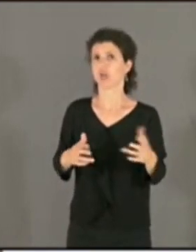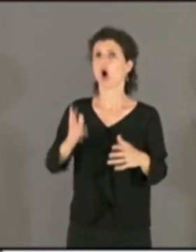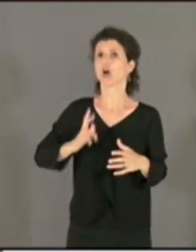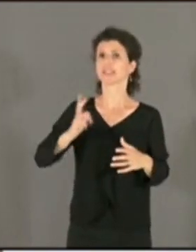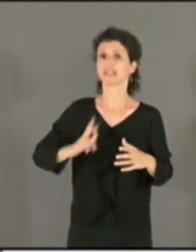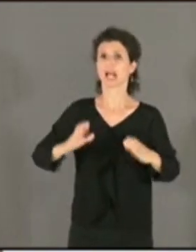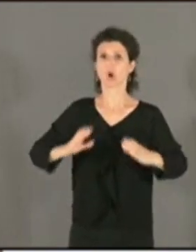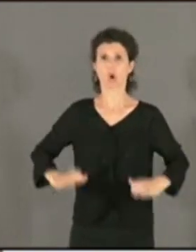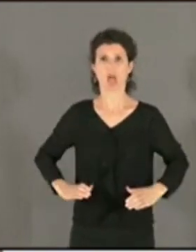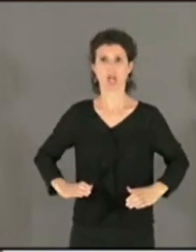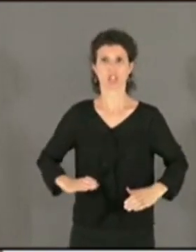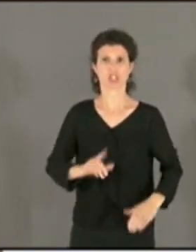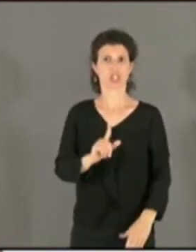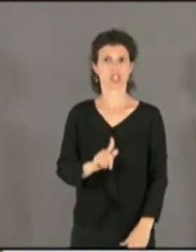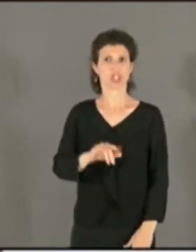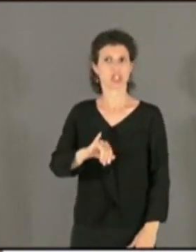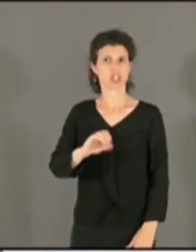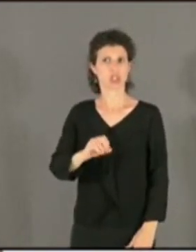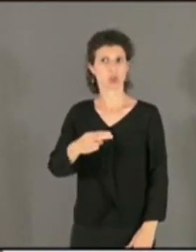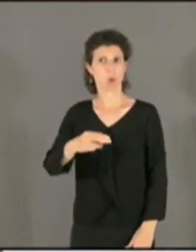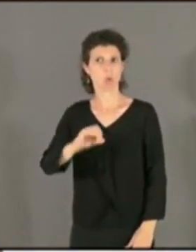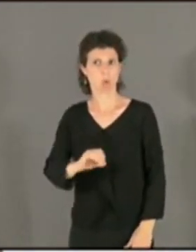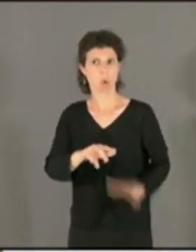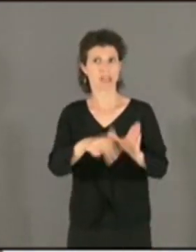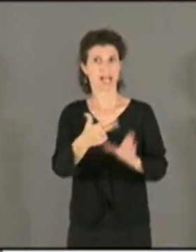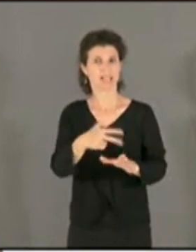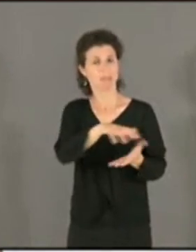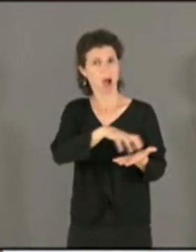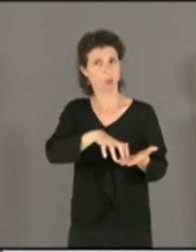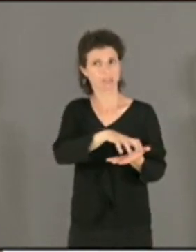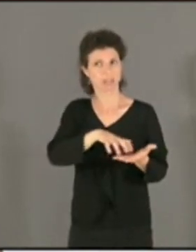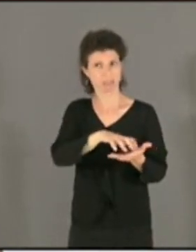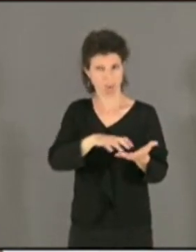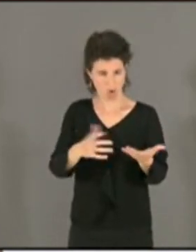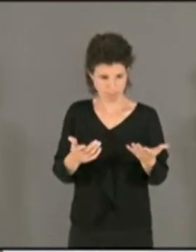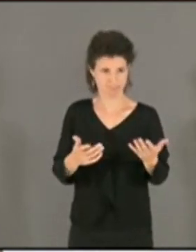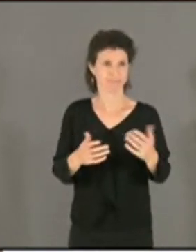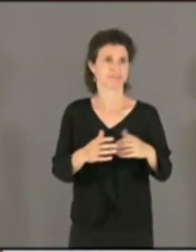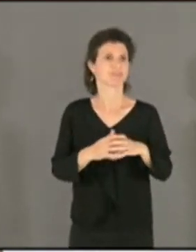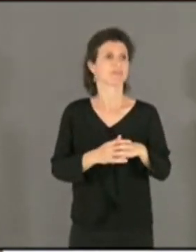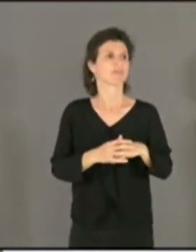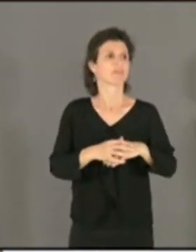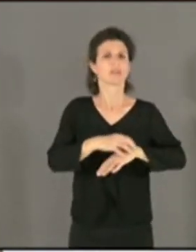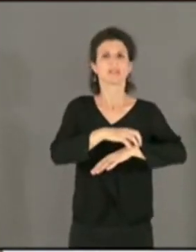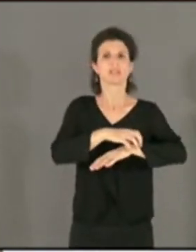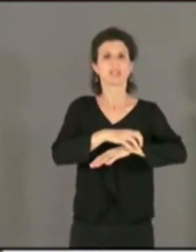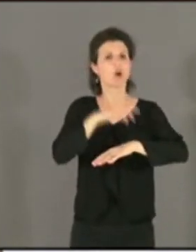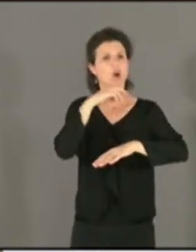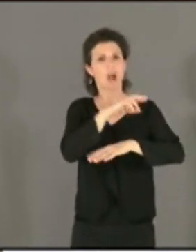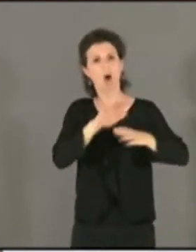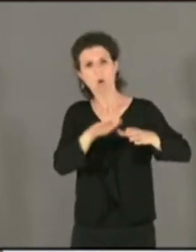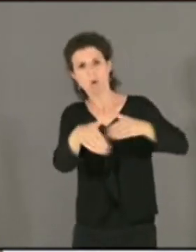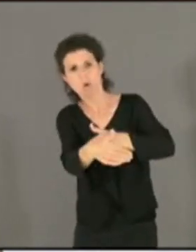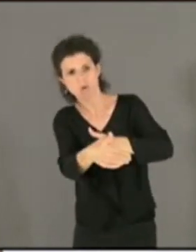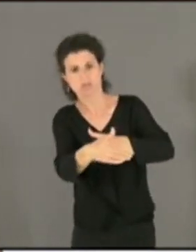l'ancien collège Jean Giono dans le 13e arrondissement, allée des Chardonnerets, derrière la synagogue de la Rose, ces terrains